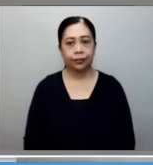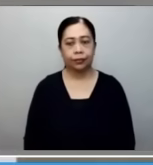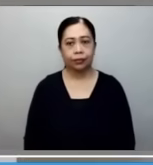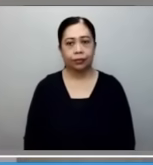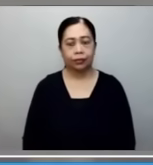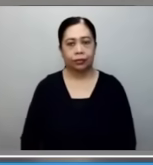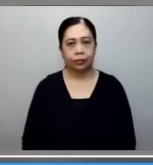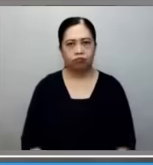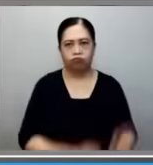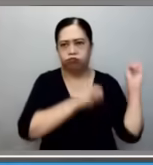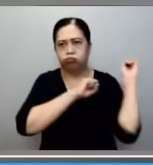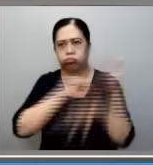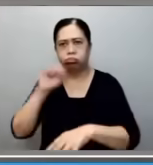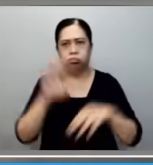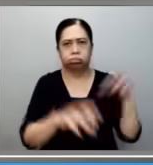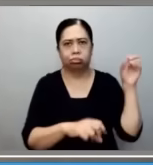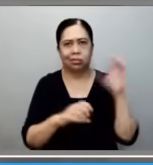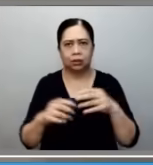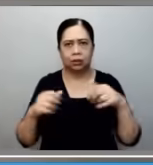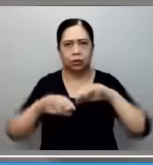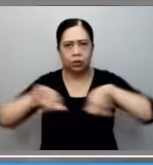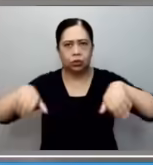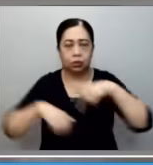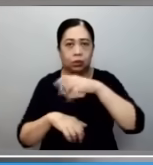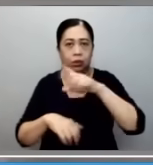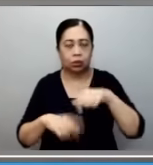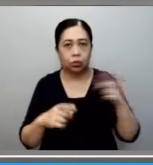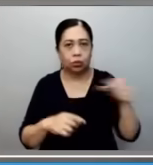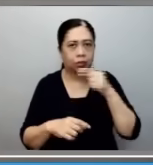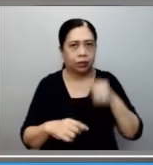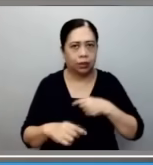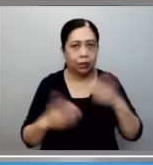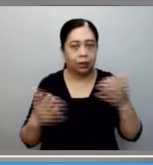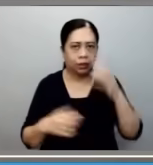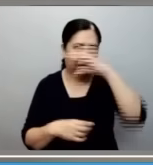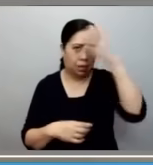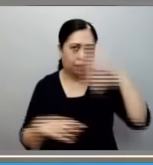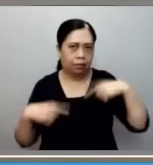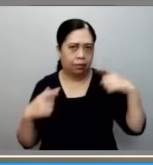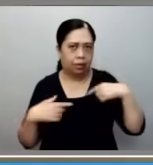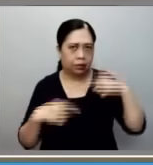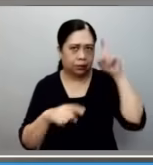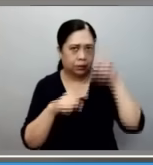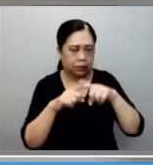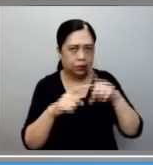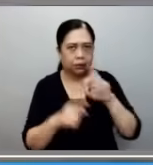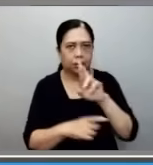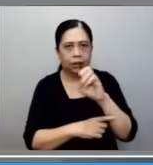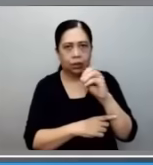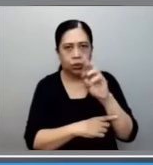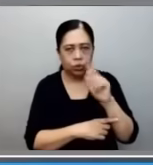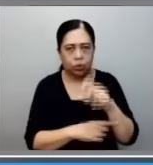Pinaghahagi sa swimming pool ng mga guests na yan sa Calamba, Laguna ang mga gamit sa kanilang tinuluyang resort. Kabilang dyan ang mga upuan,